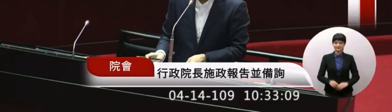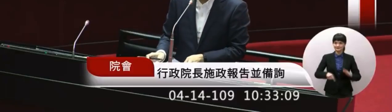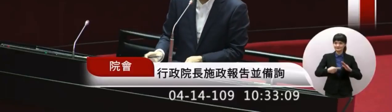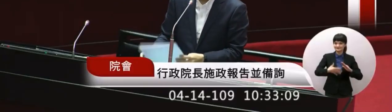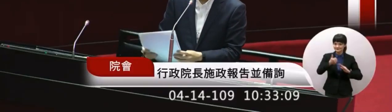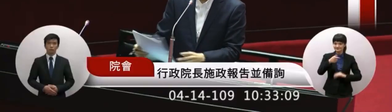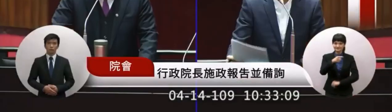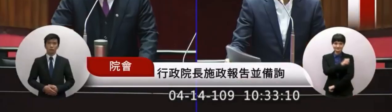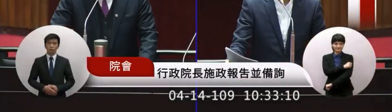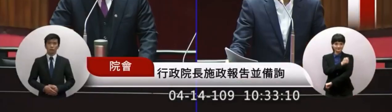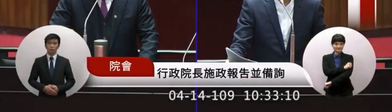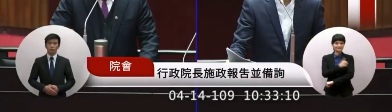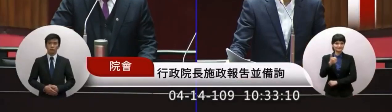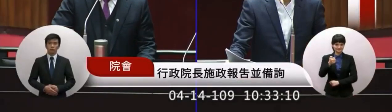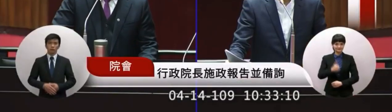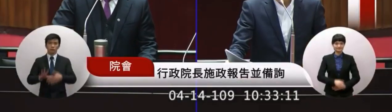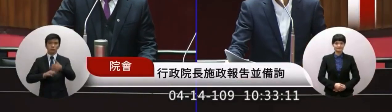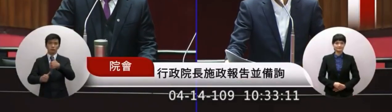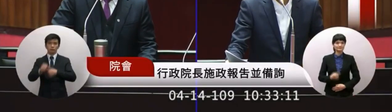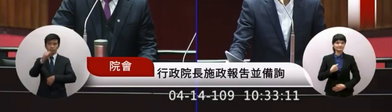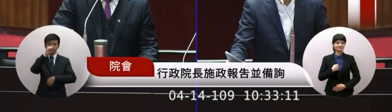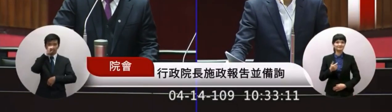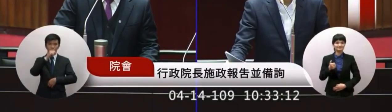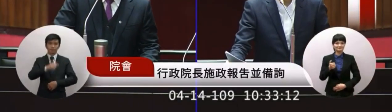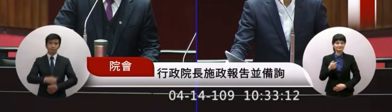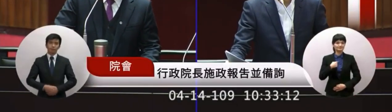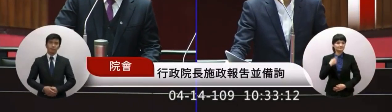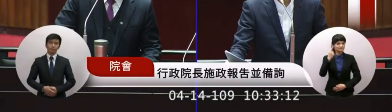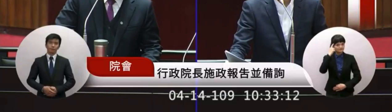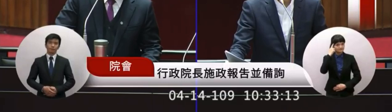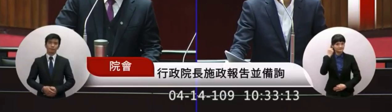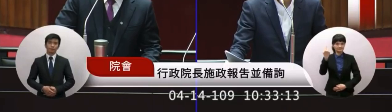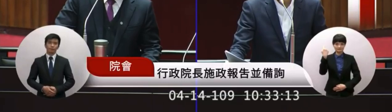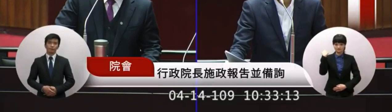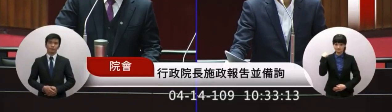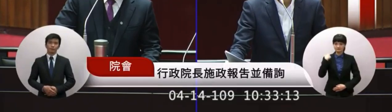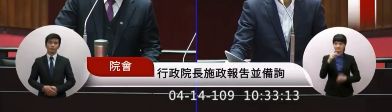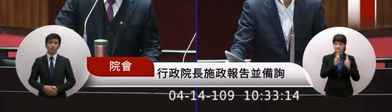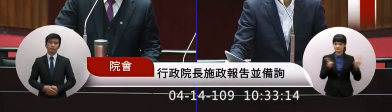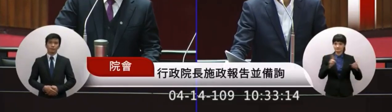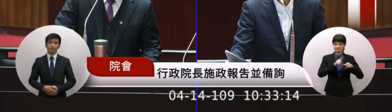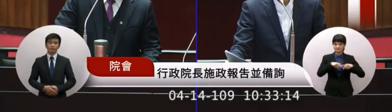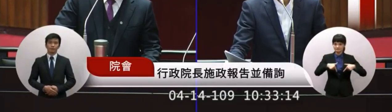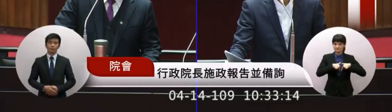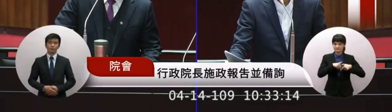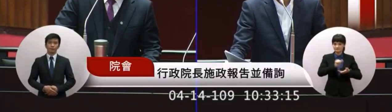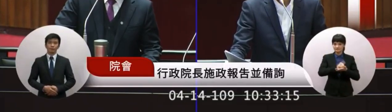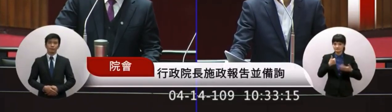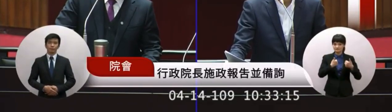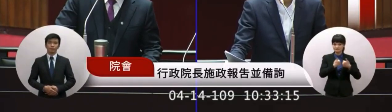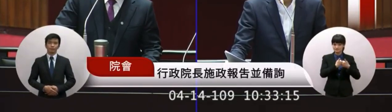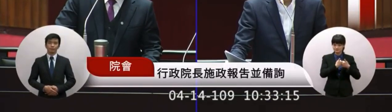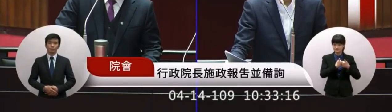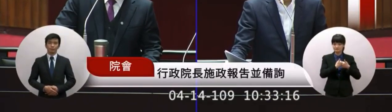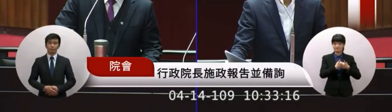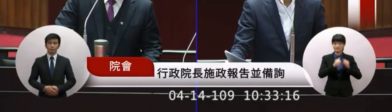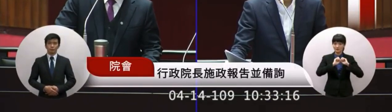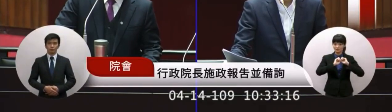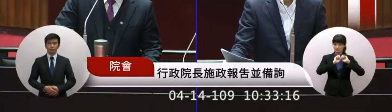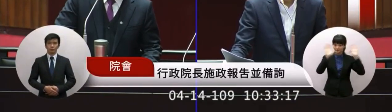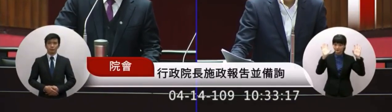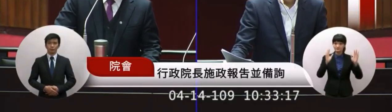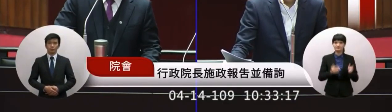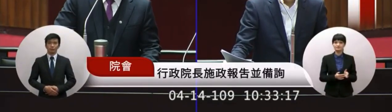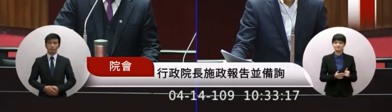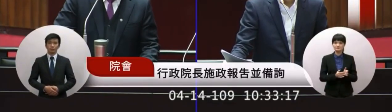院长辛苦了哈。我想昨天，谢谢。我们想我们昨天在指挥中心记者会上面宣布哈，我们